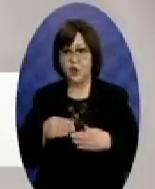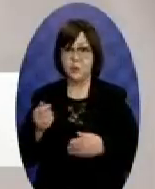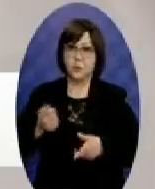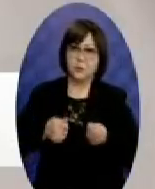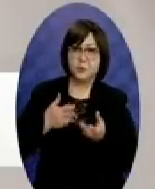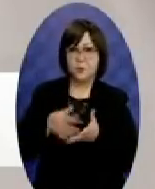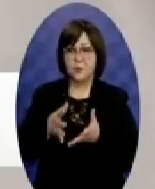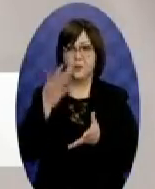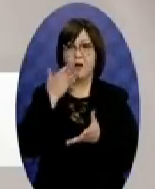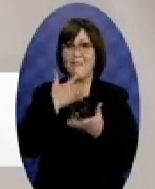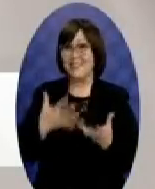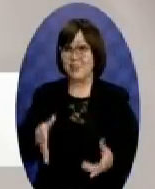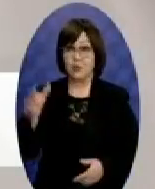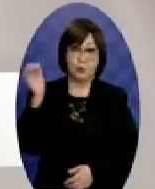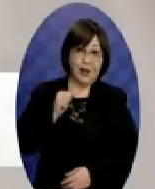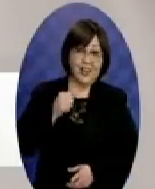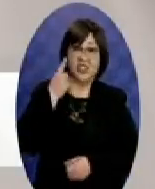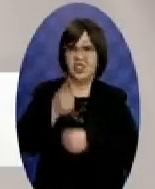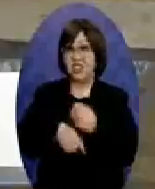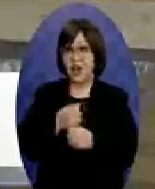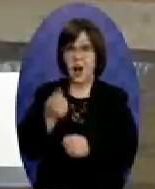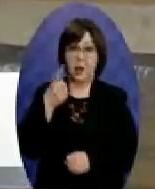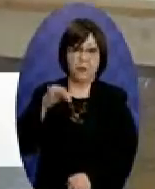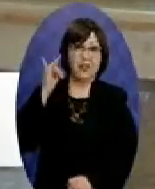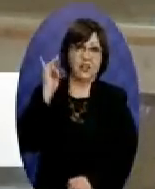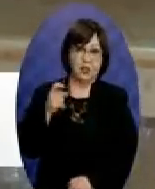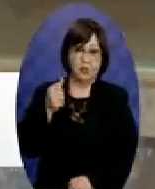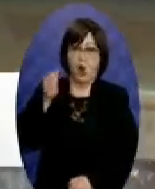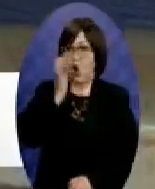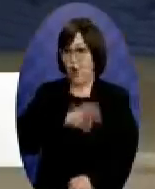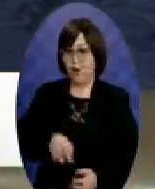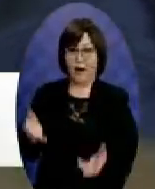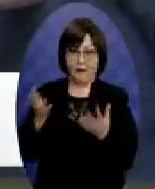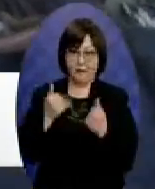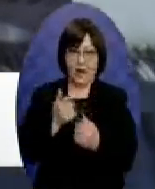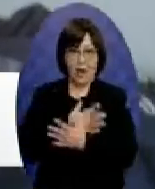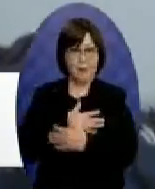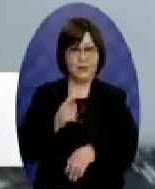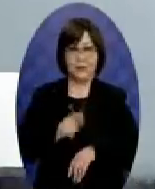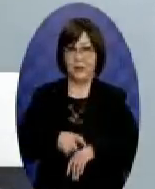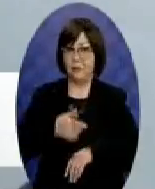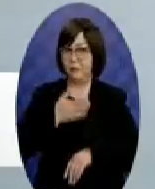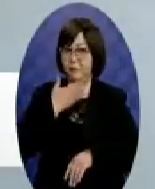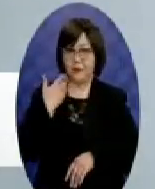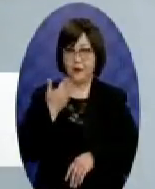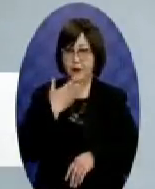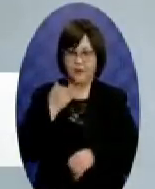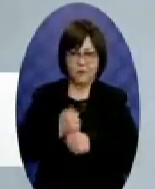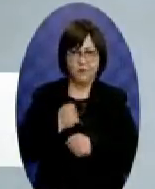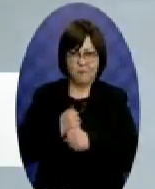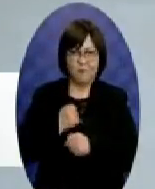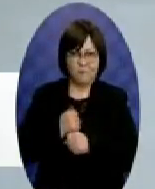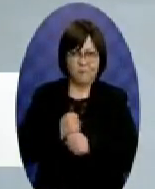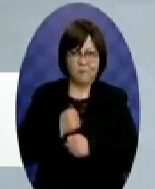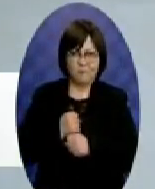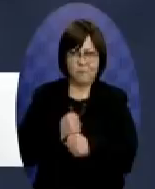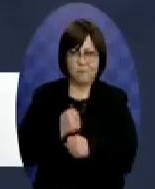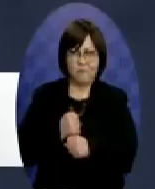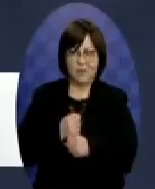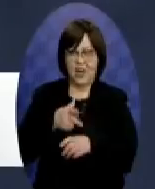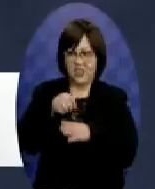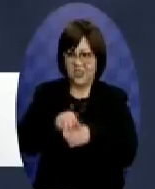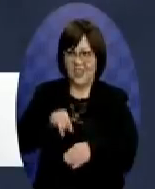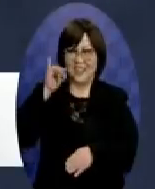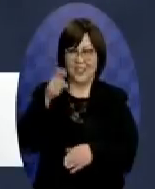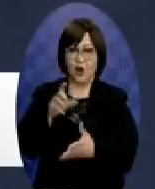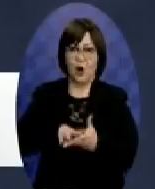сар шинийн баяр жилийн хамгийн их орлого олдог үе учраас амарх цаггүй үүр болтол ажиллаж байна гэлээ. Мөн ачаалл их байгаа учраас оюутнуудыг авч